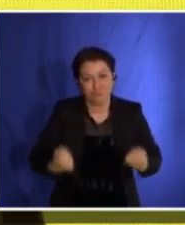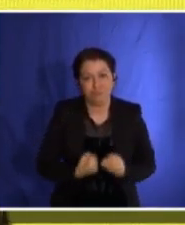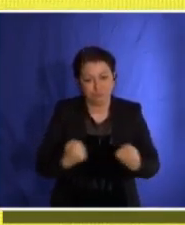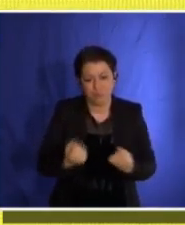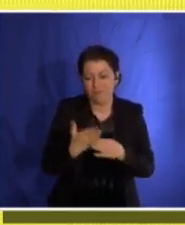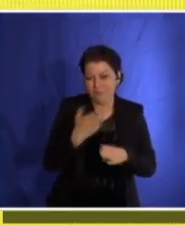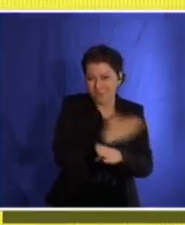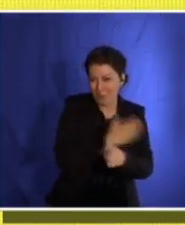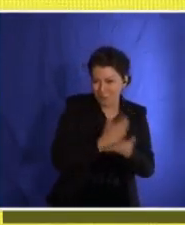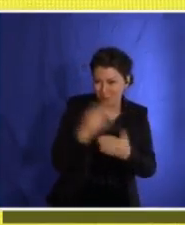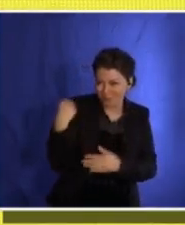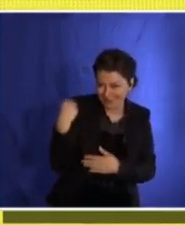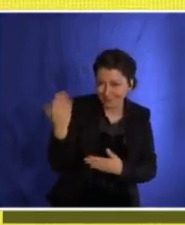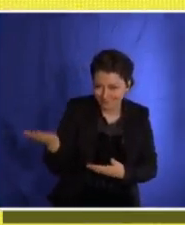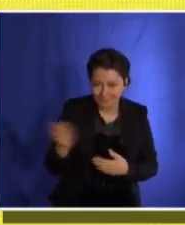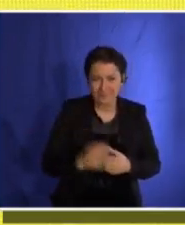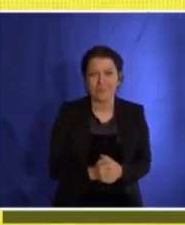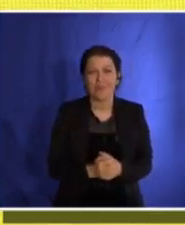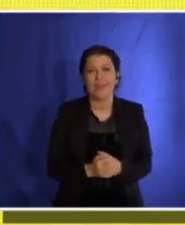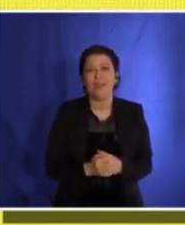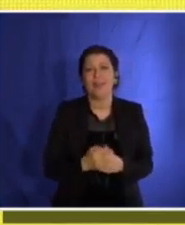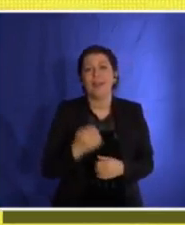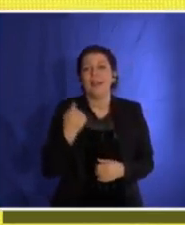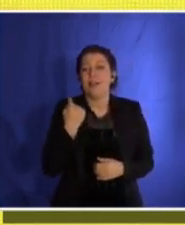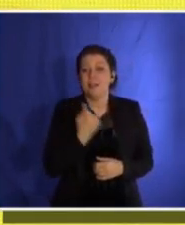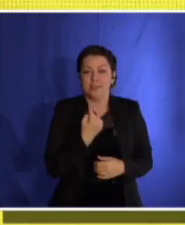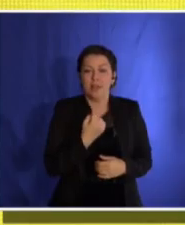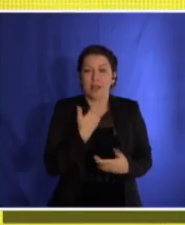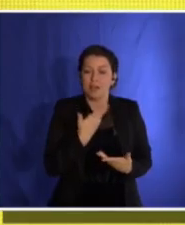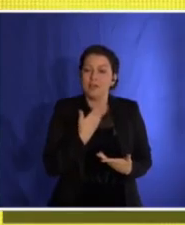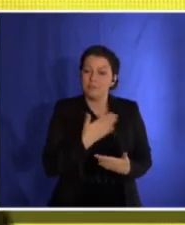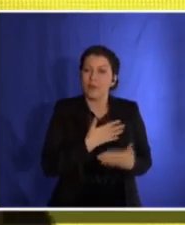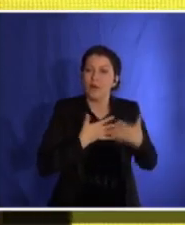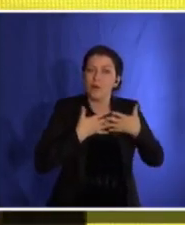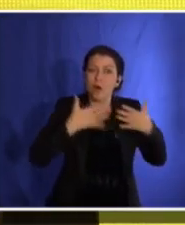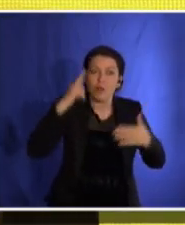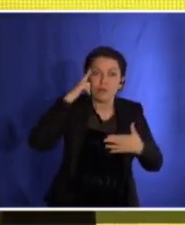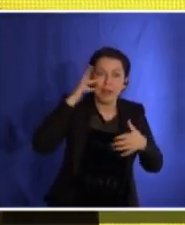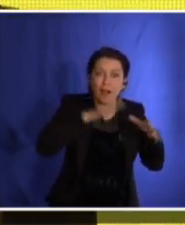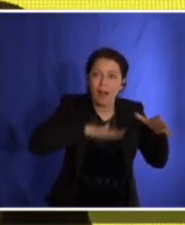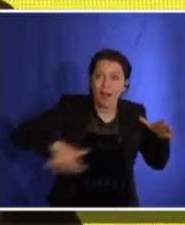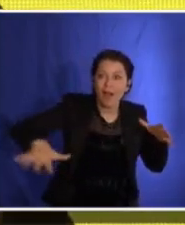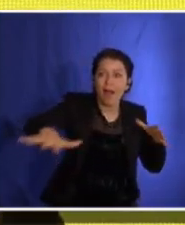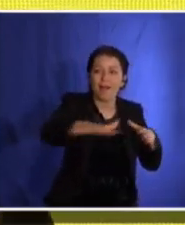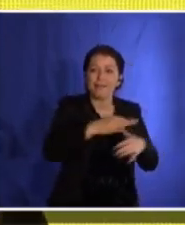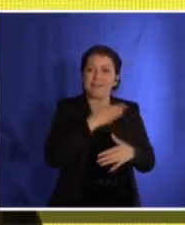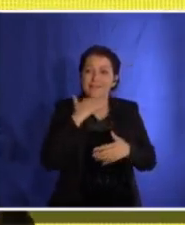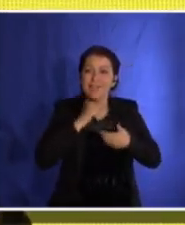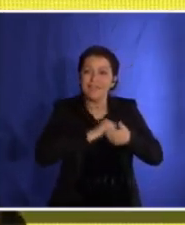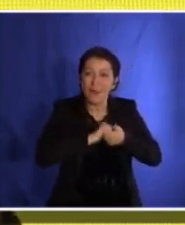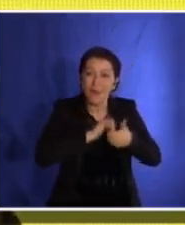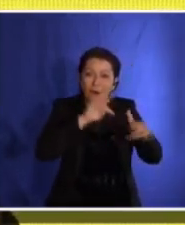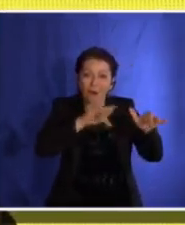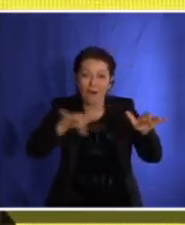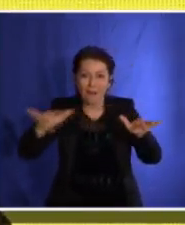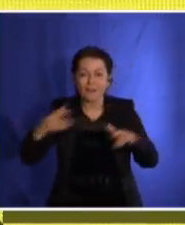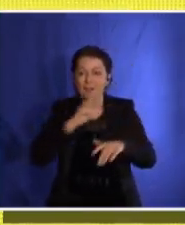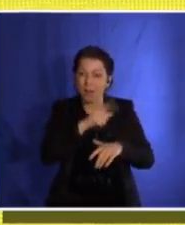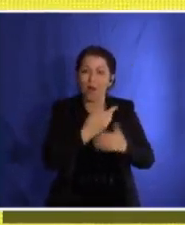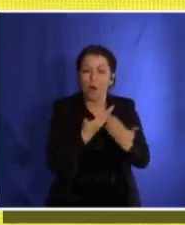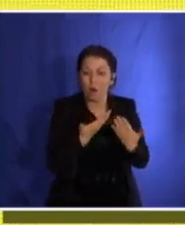ist. Und sie hat einen großen Bekanntenkreis und sehr viele Freunde, mit denen sie auch